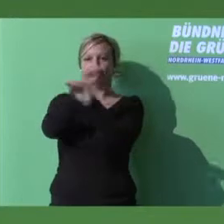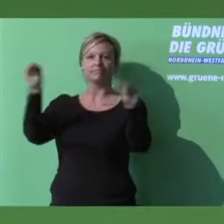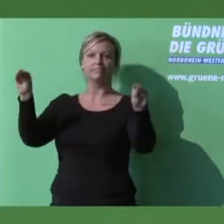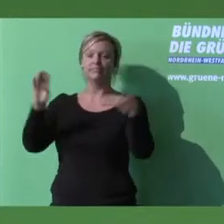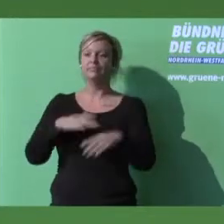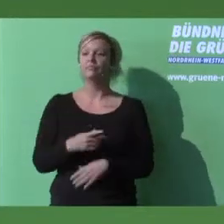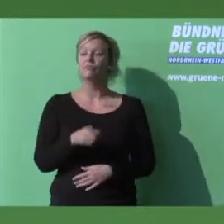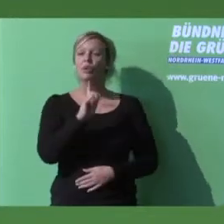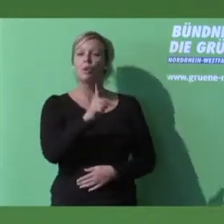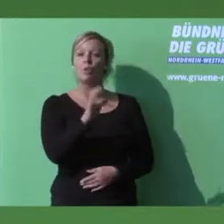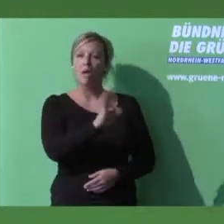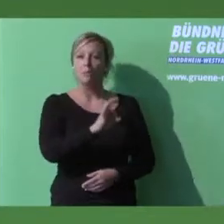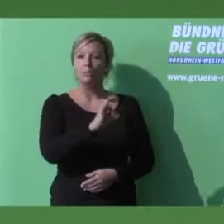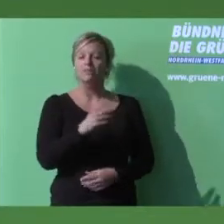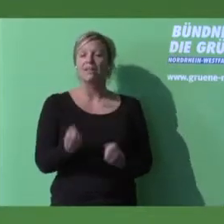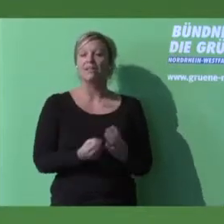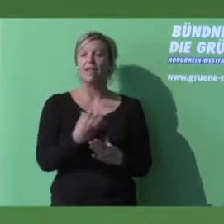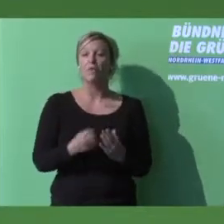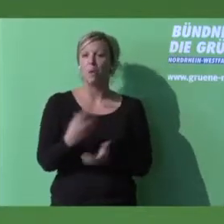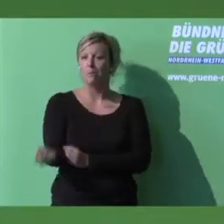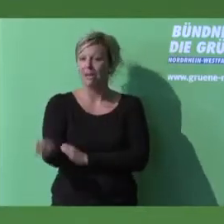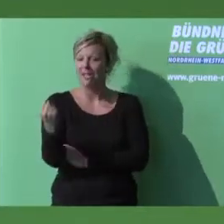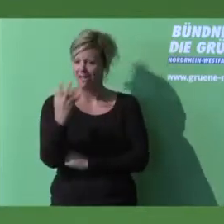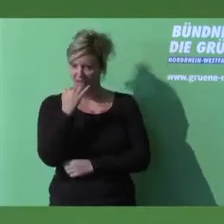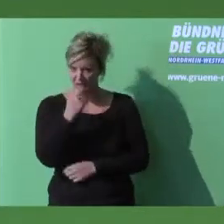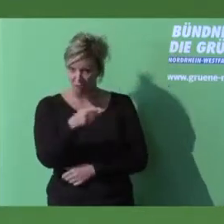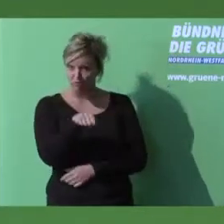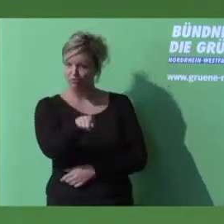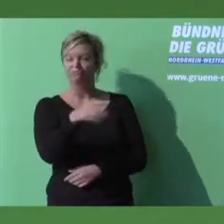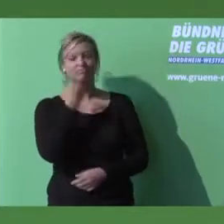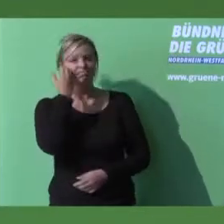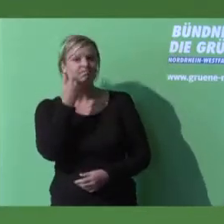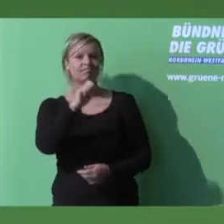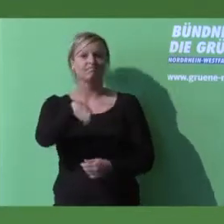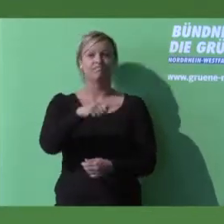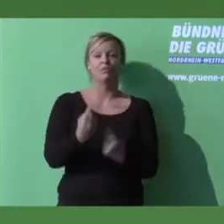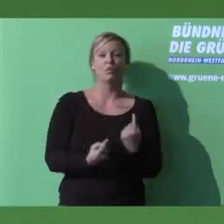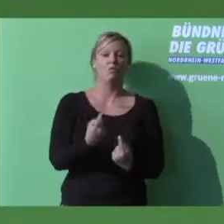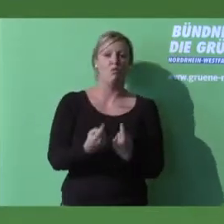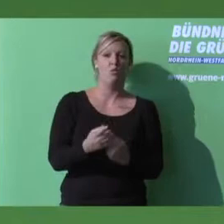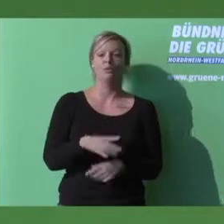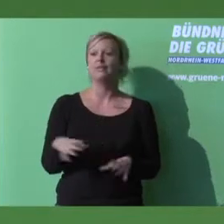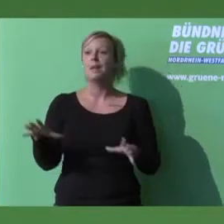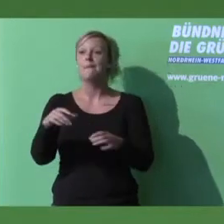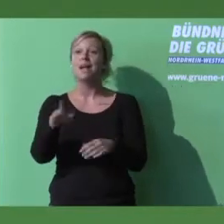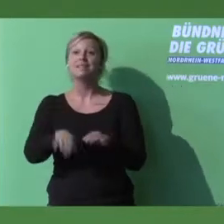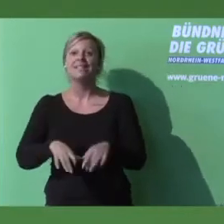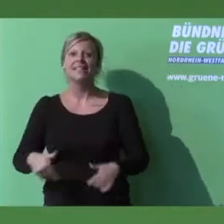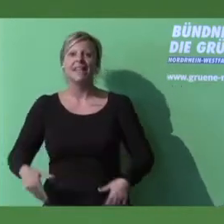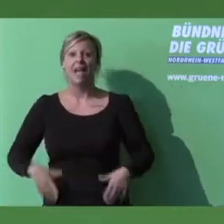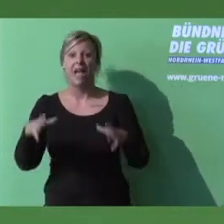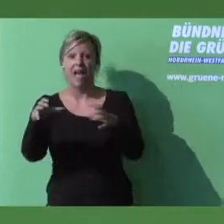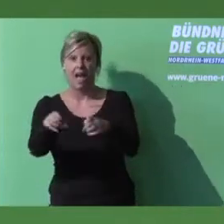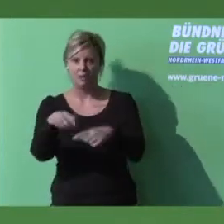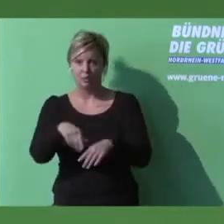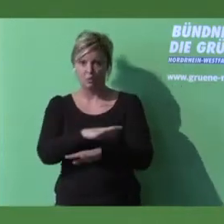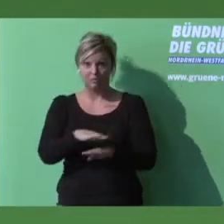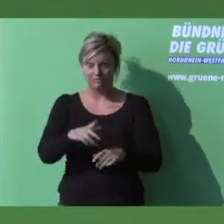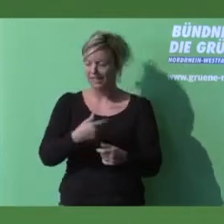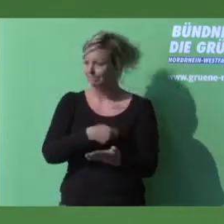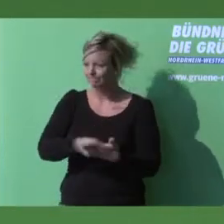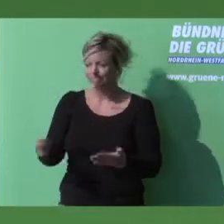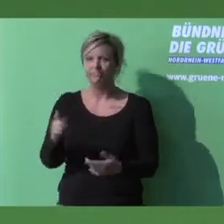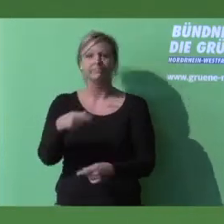100% erneuerbare Energien will, der muss Grüne wählen. Wer die Massentierhaltung in diesem Lande beenden will, der muss Grün